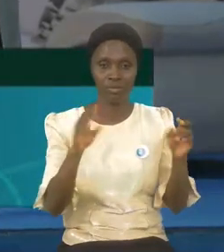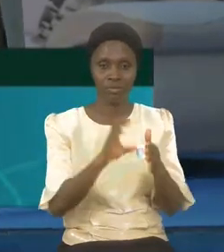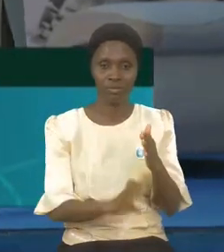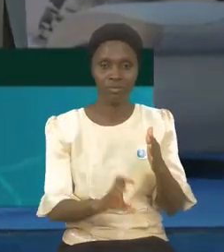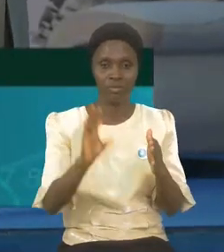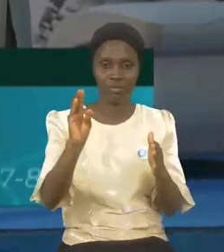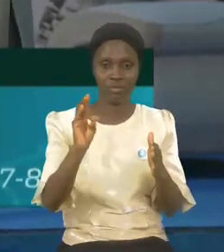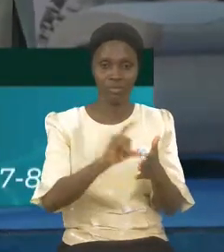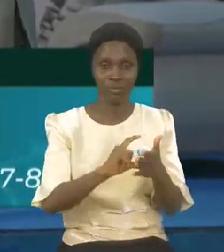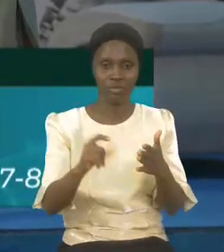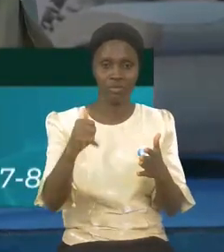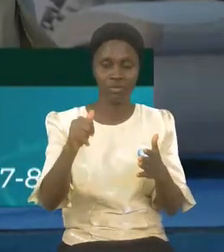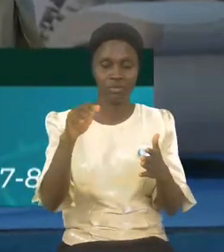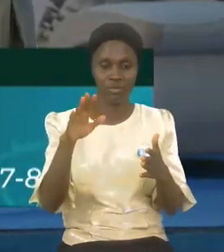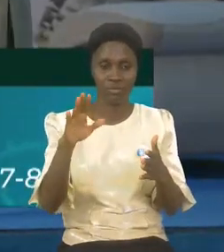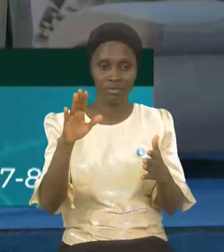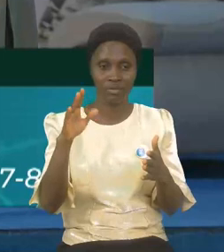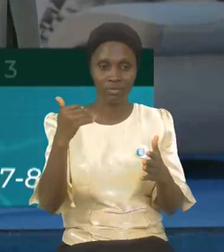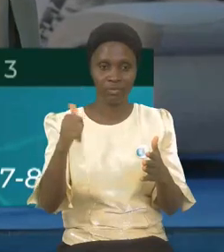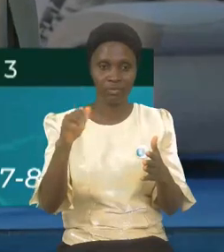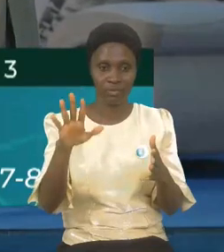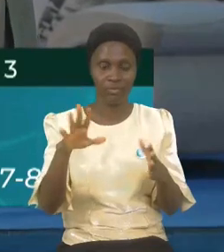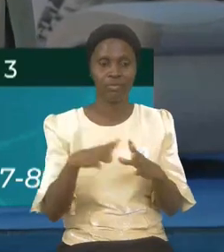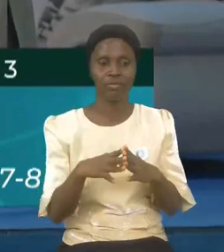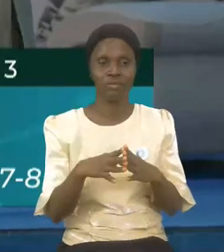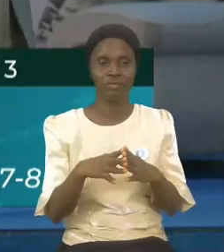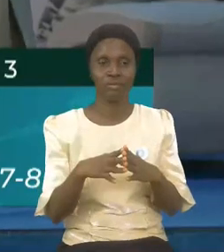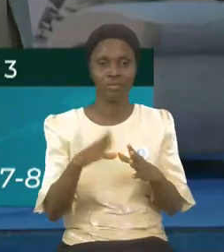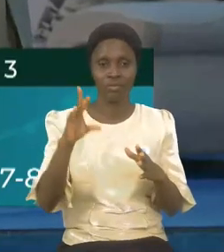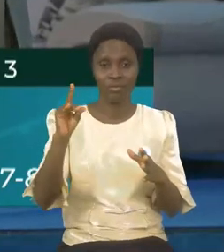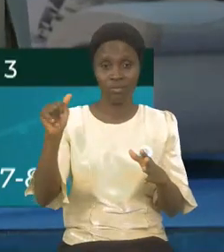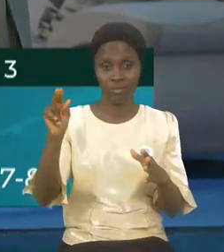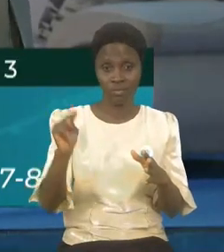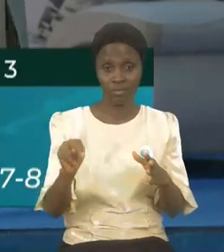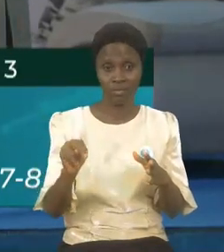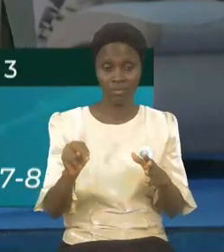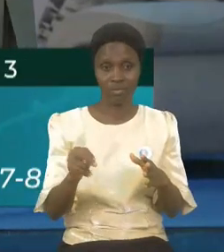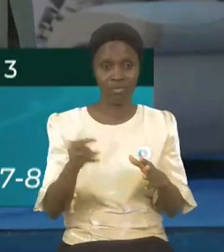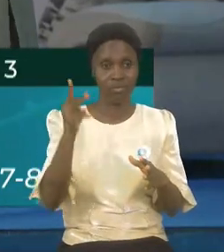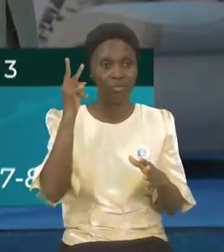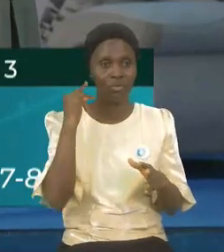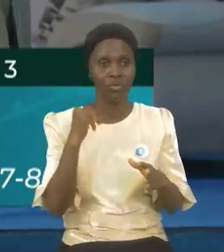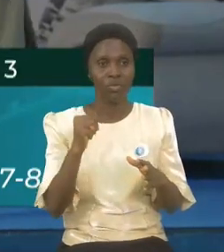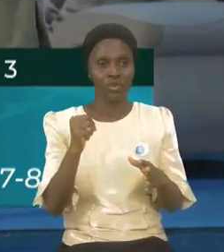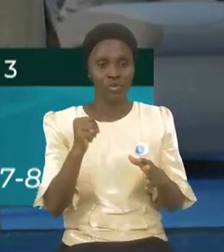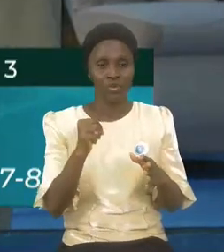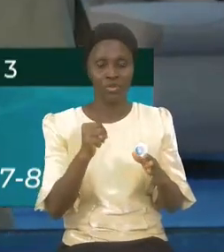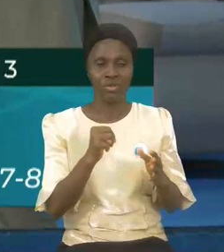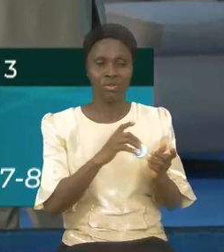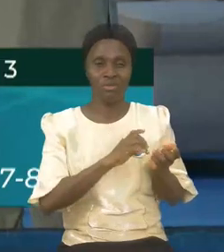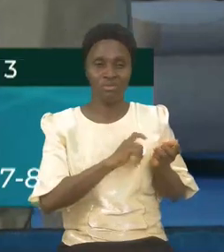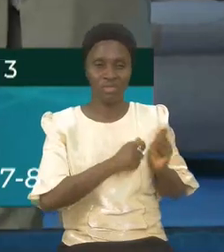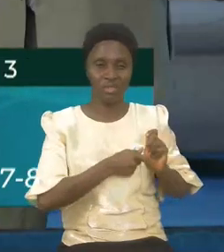chapitre 7, 15. Daniel 7, le verset 15.